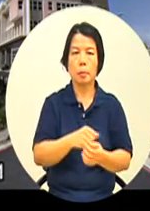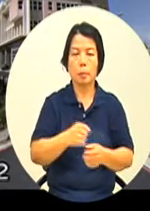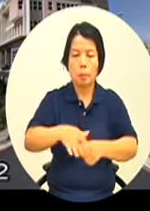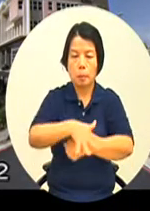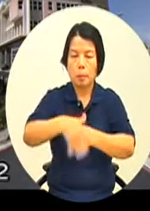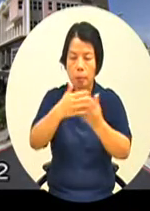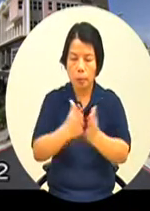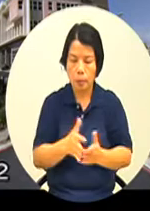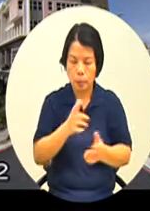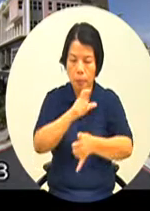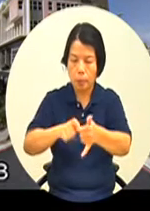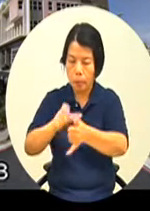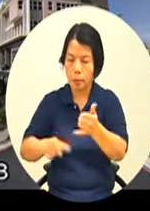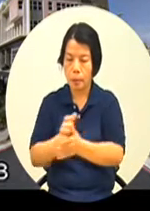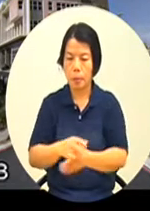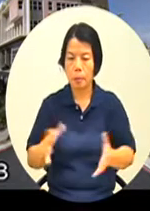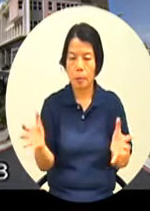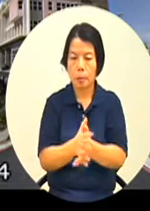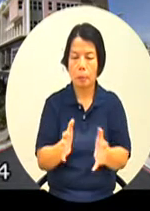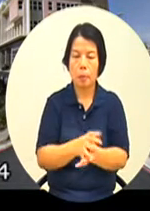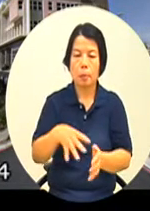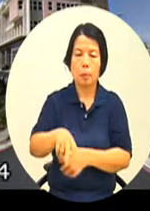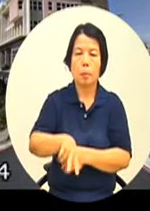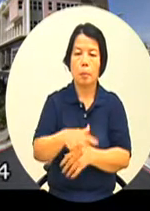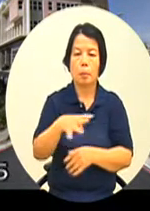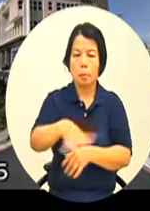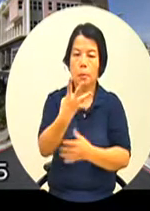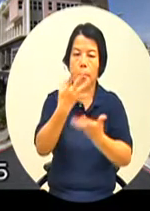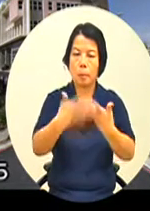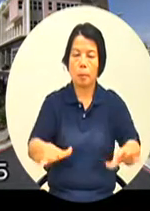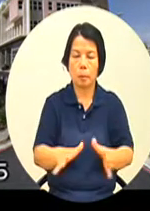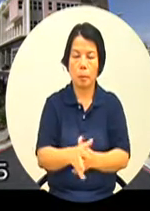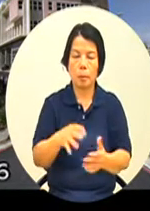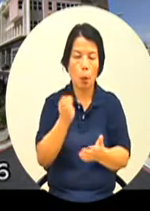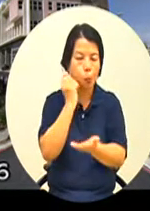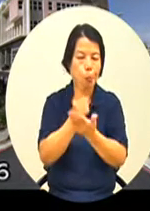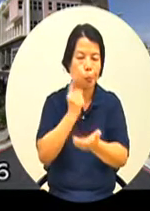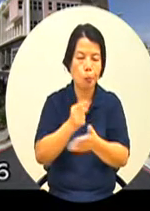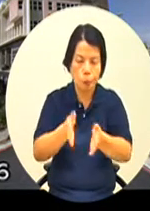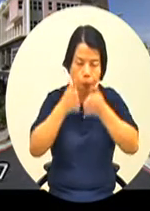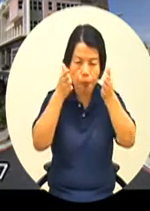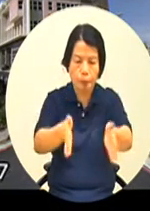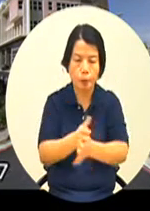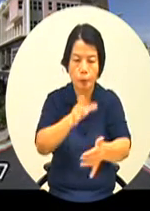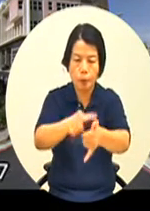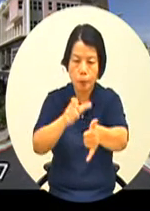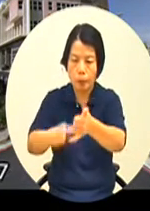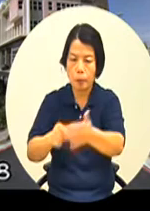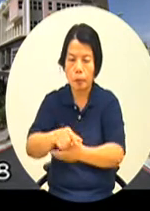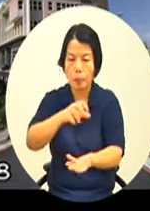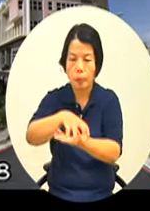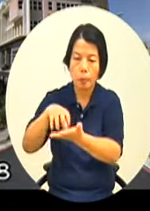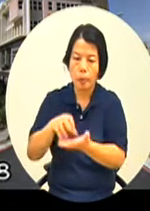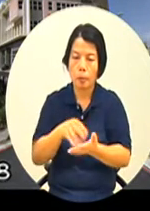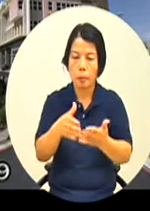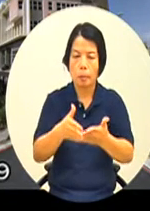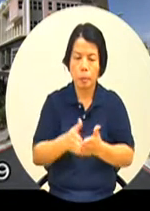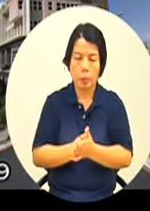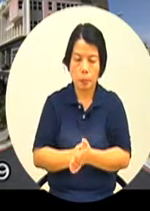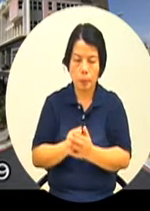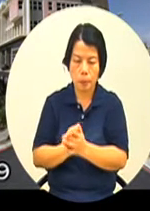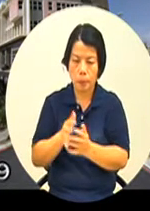考案件总共479案，每个月都会针对各个案件办理进度进行追